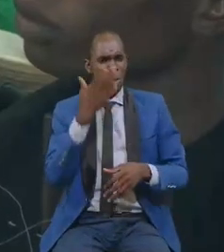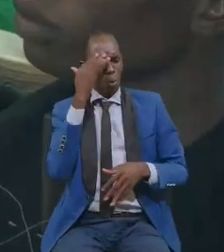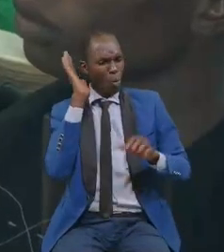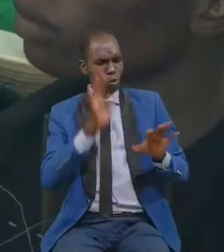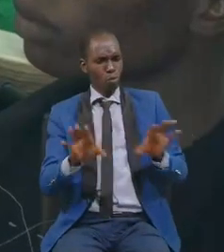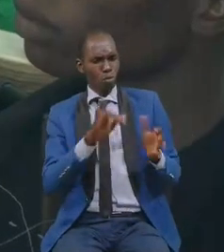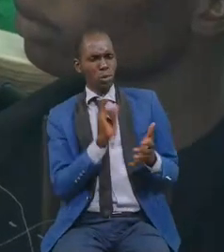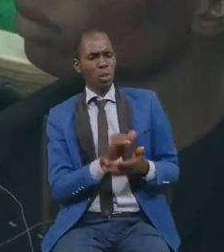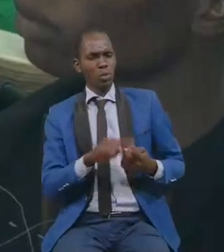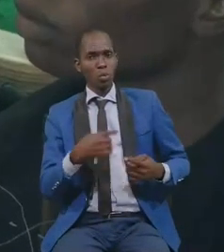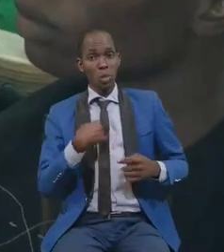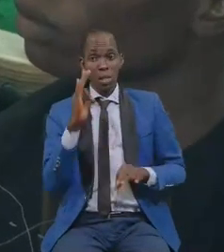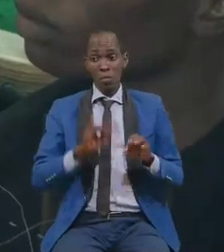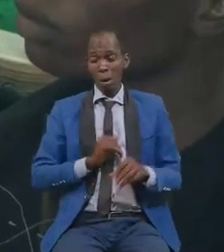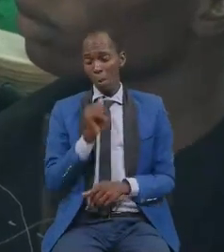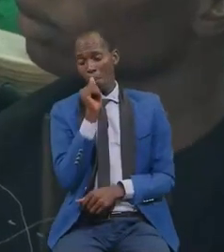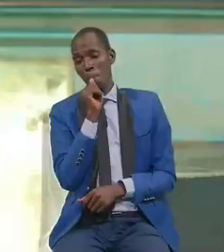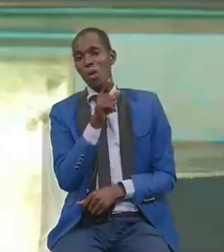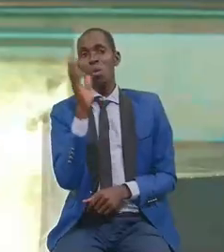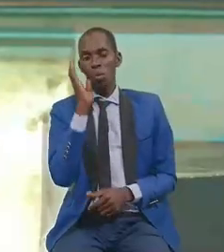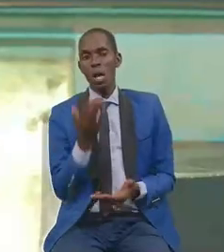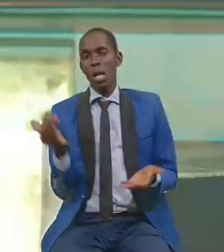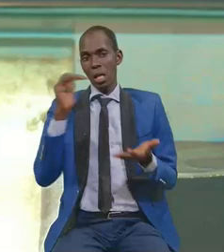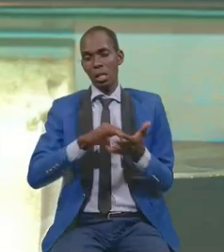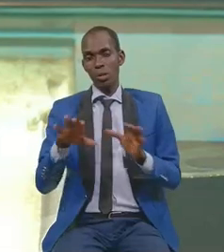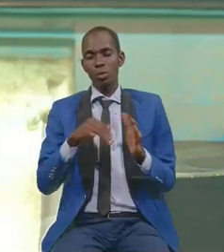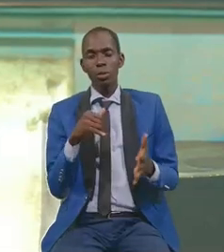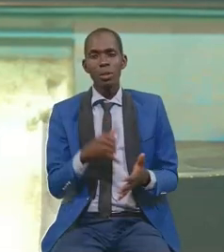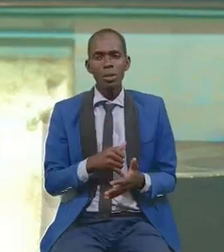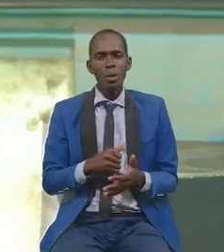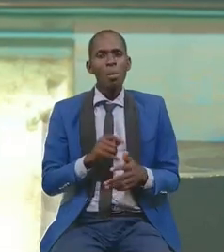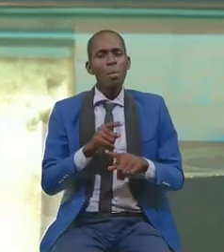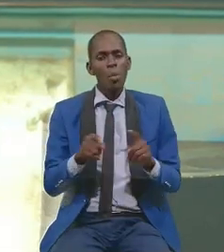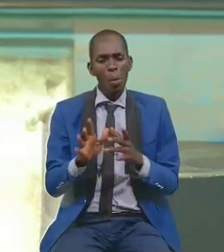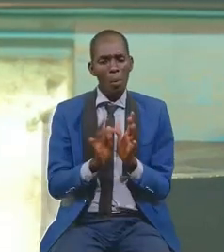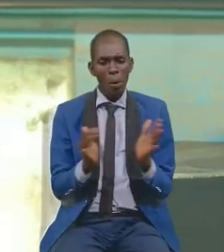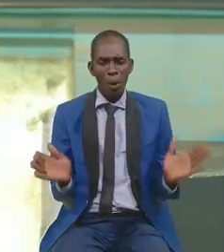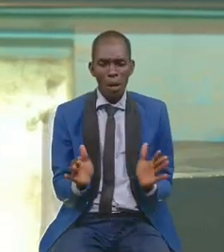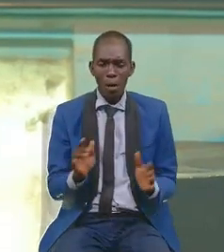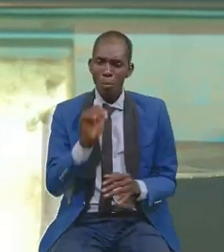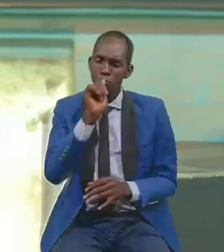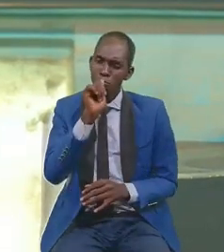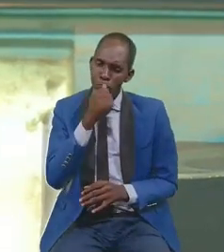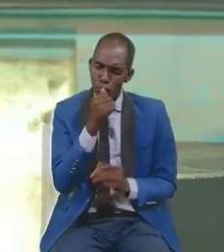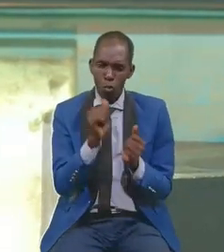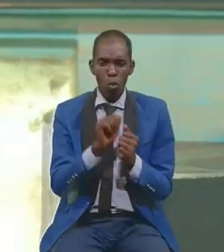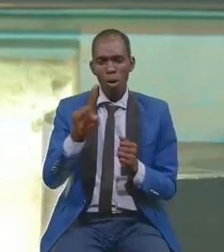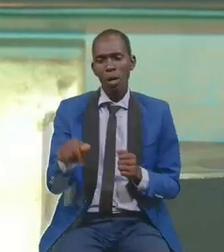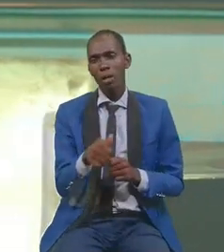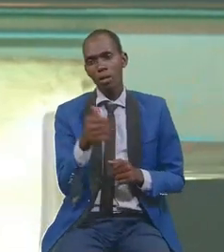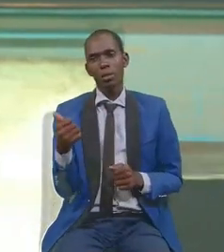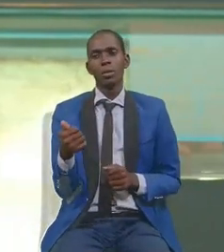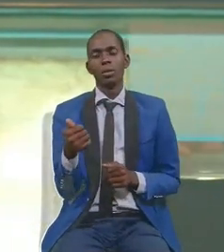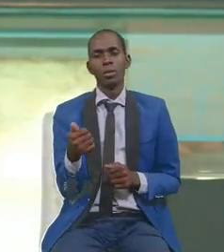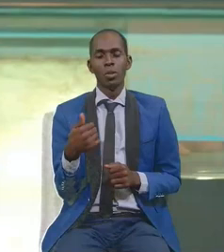Pourquoi tu m'as fait ceci? Si je ne parle pas, ils vont répéter cela. mais supportez-vous les uns les autres.